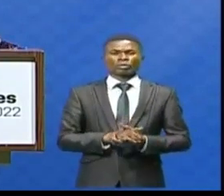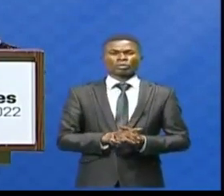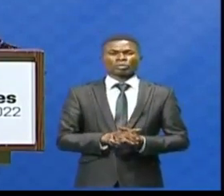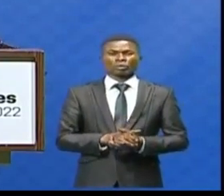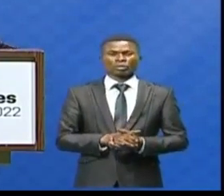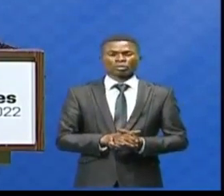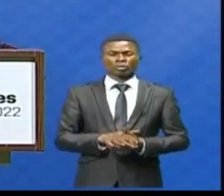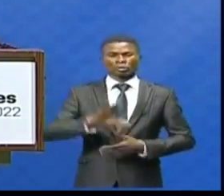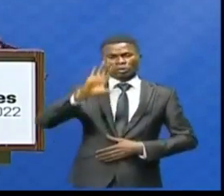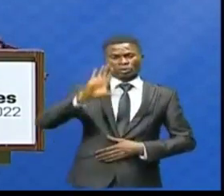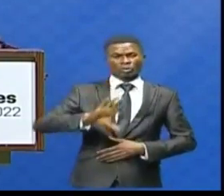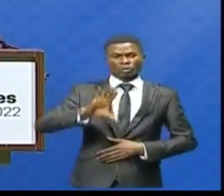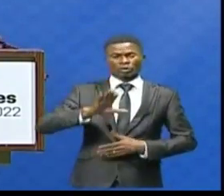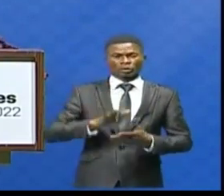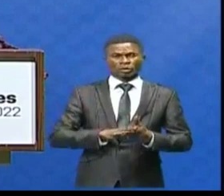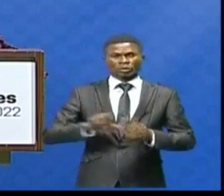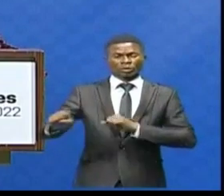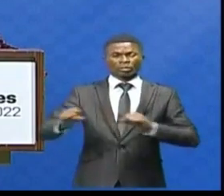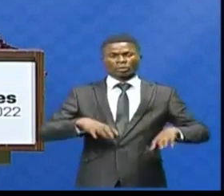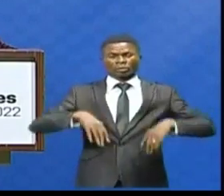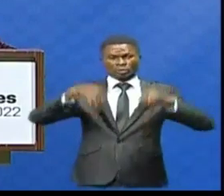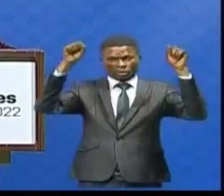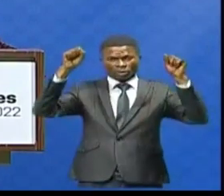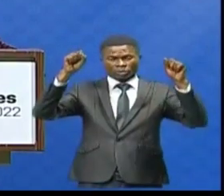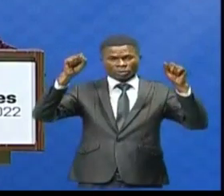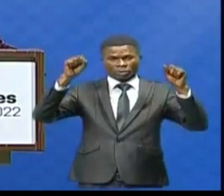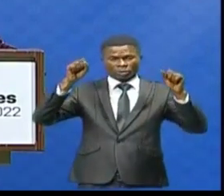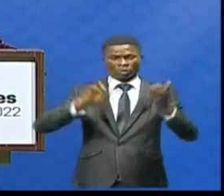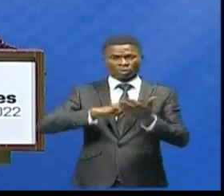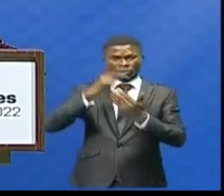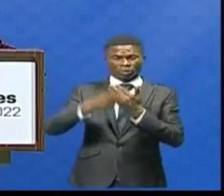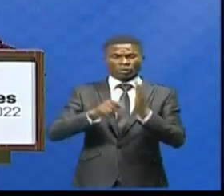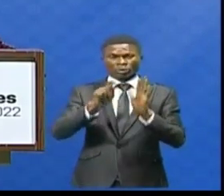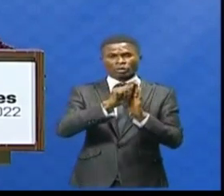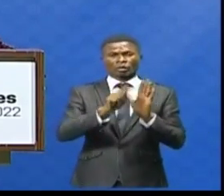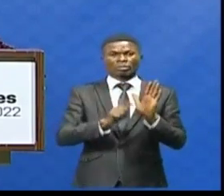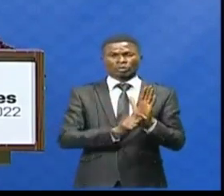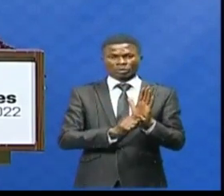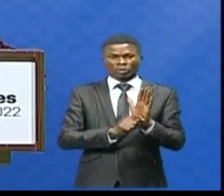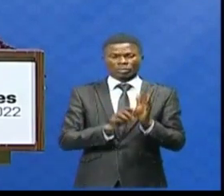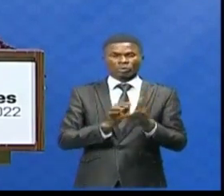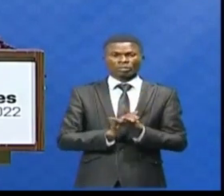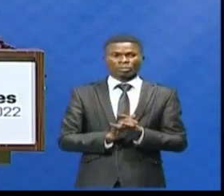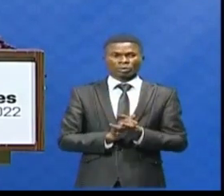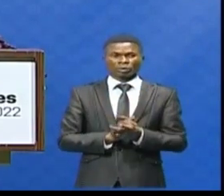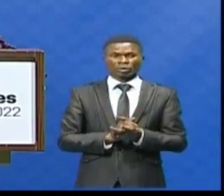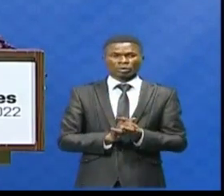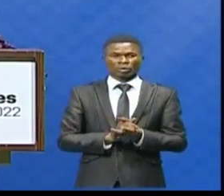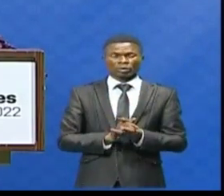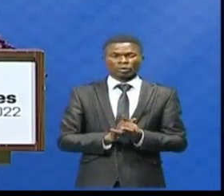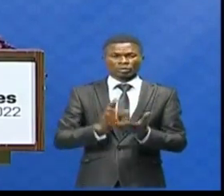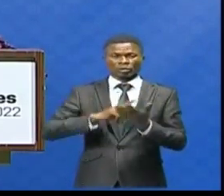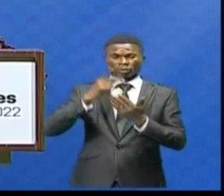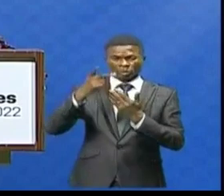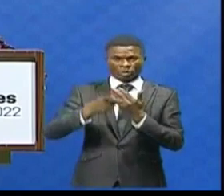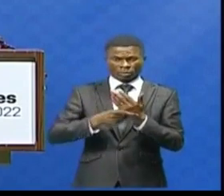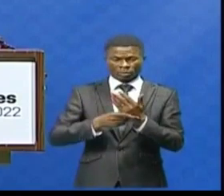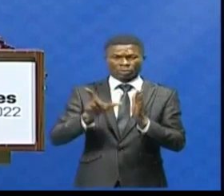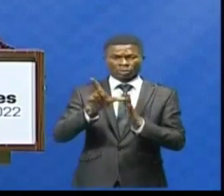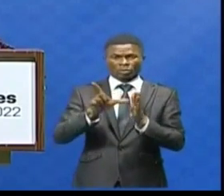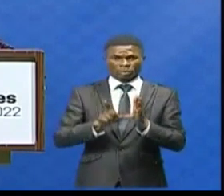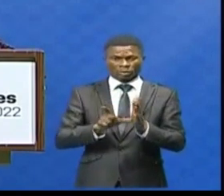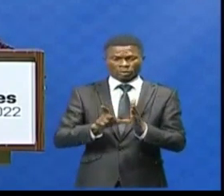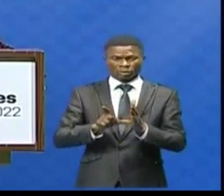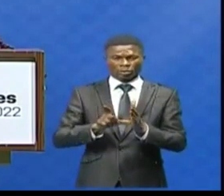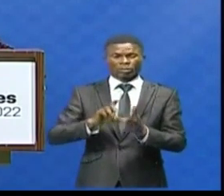5 examens et adoptions d'un projet de texte projet de loi